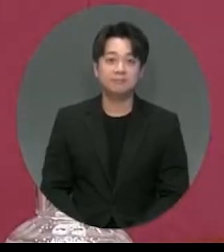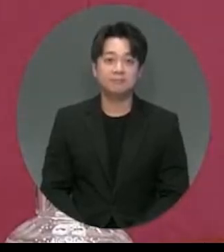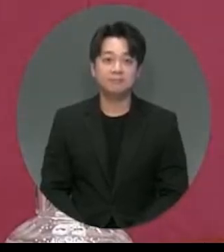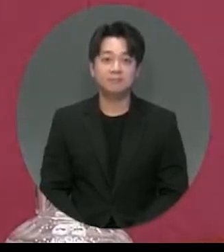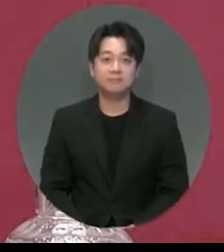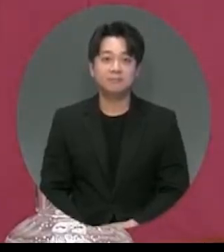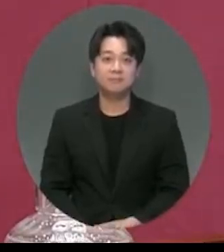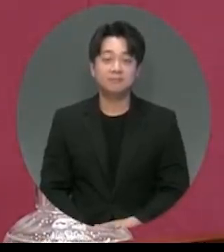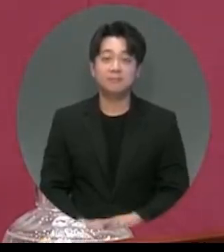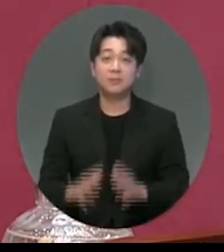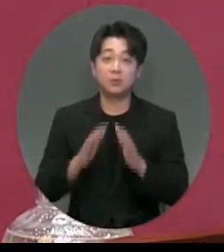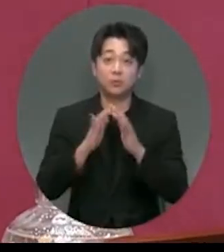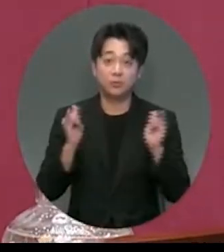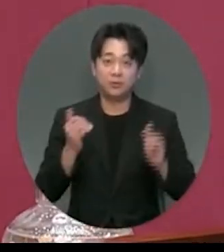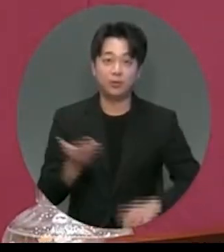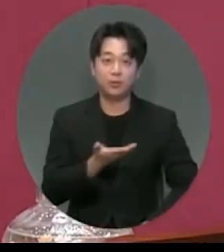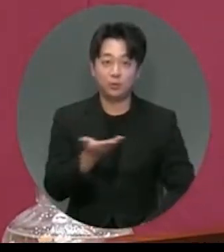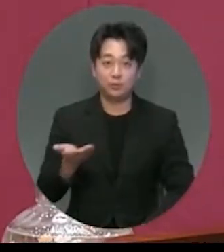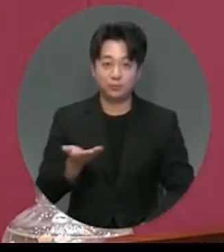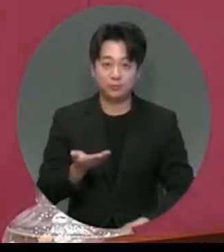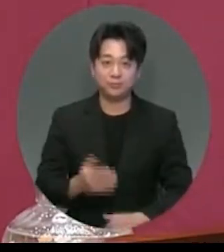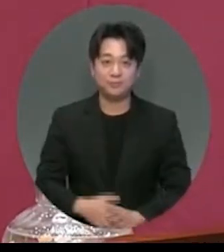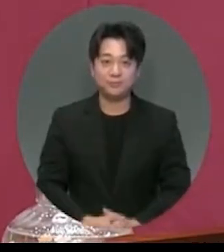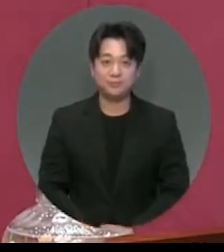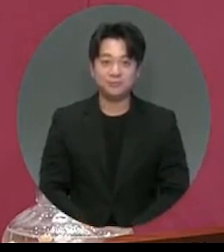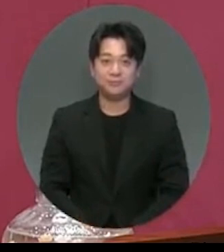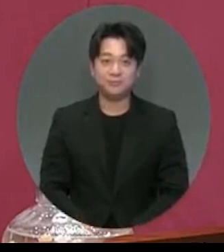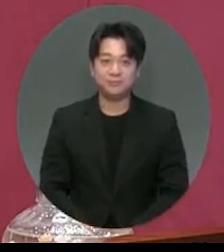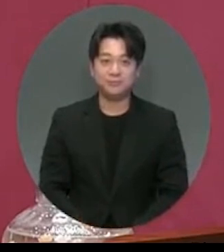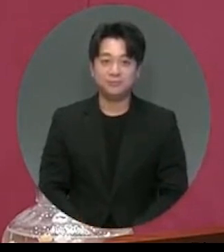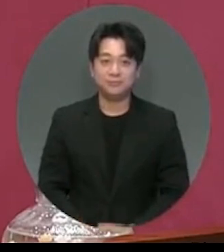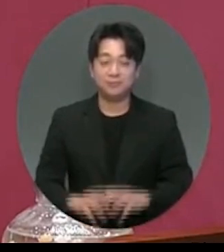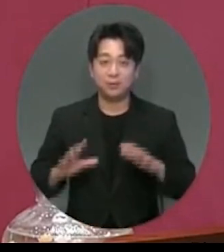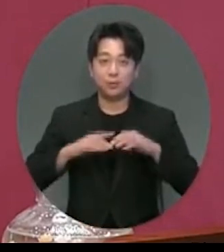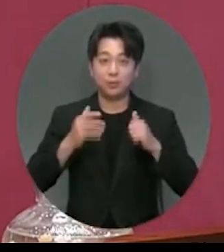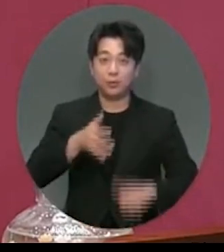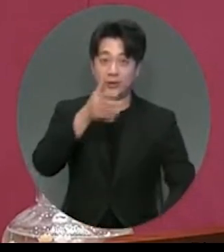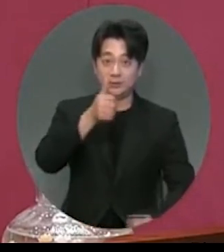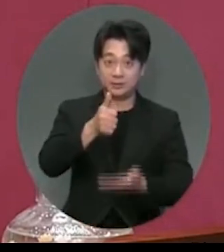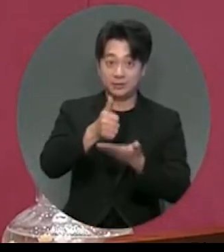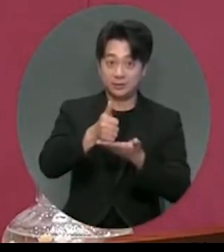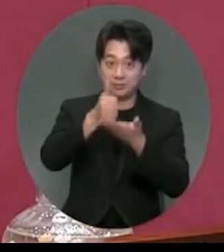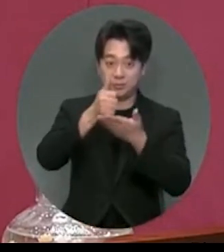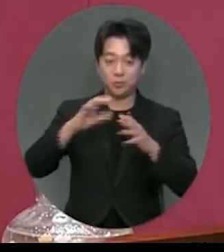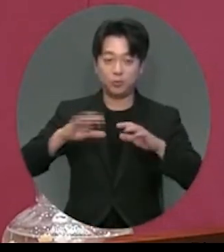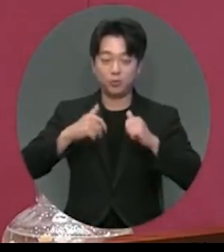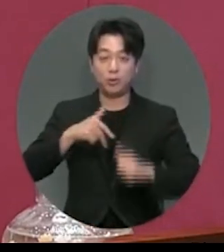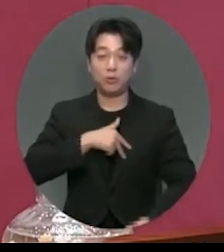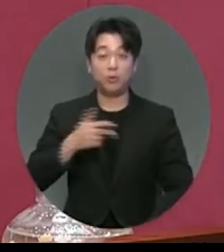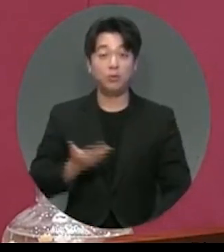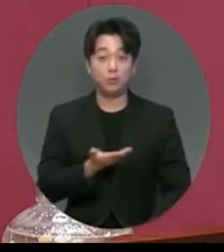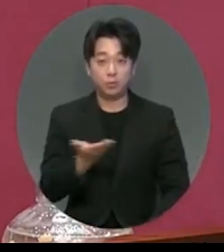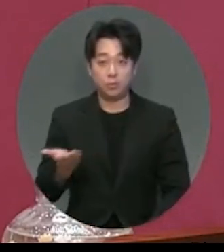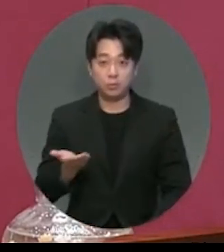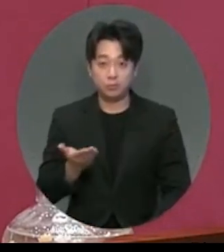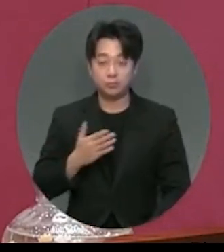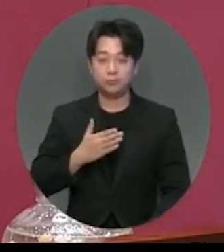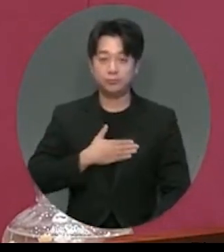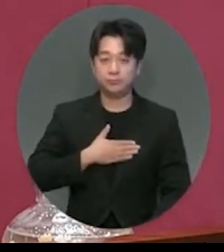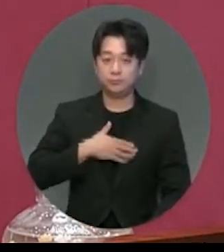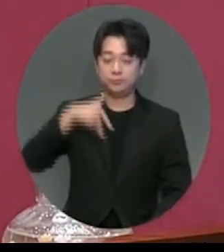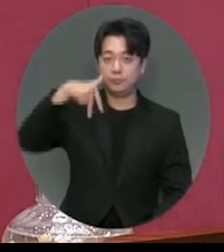존경하는 국민 여러분, 그리고 우원식 국회의장님을 비롯한 선배 동료 의원 여러분,